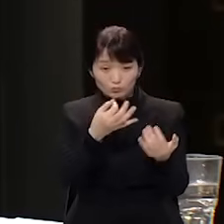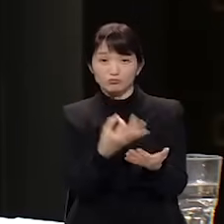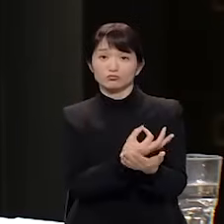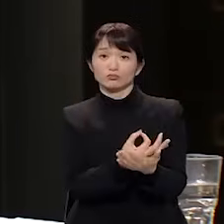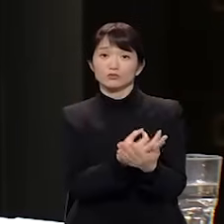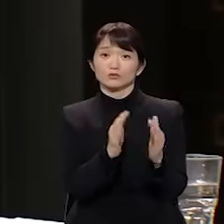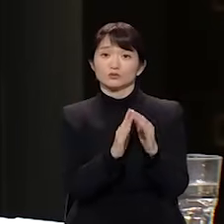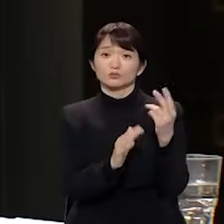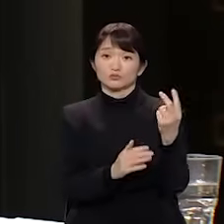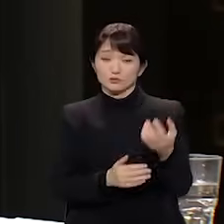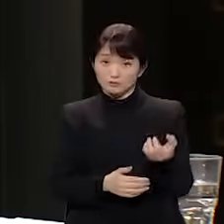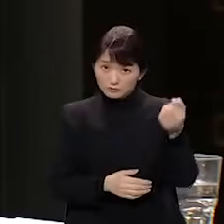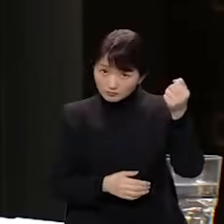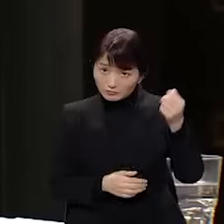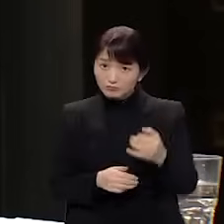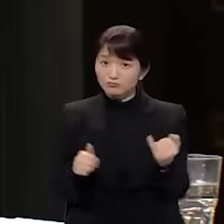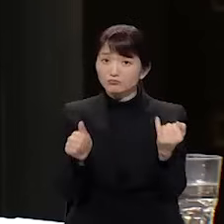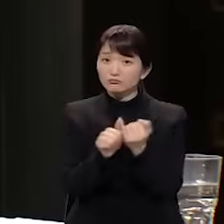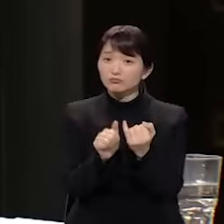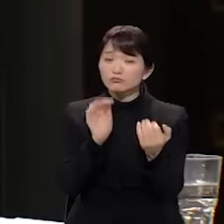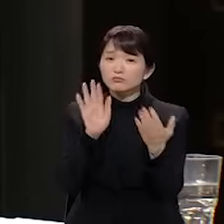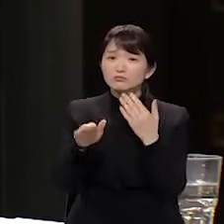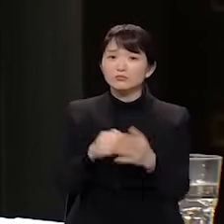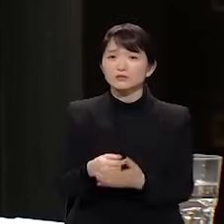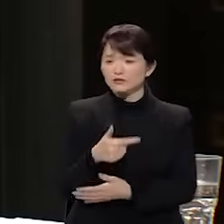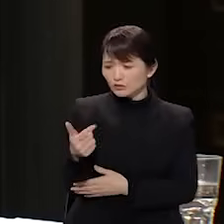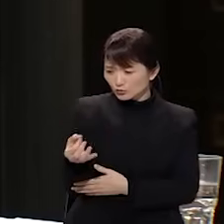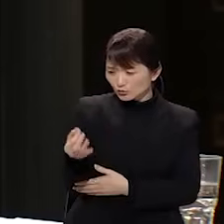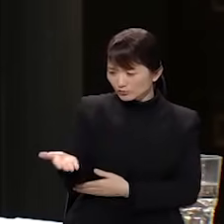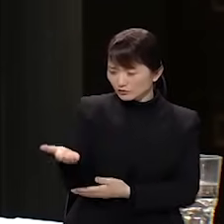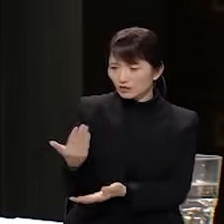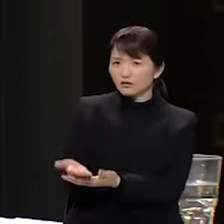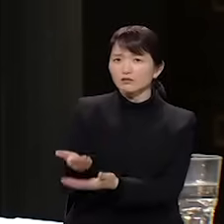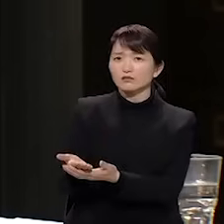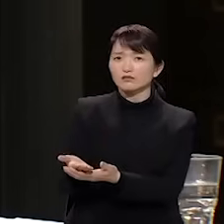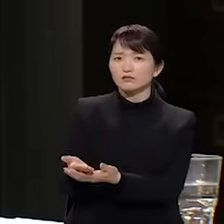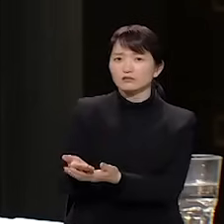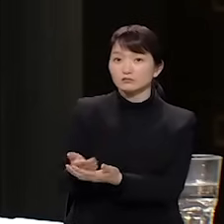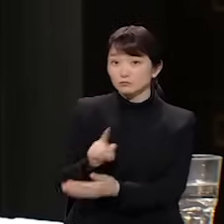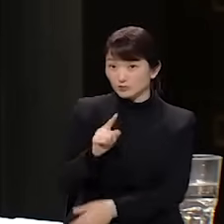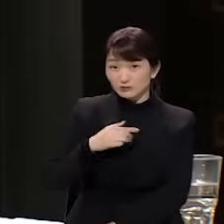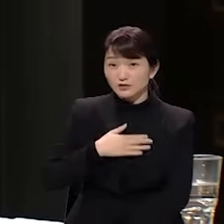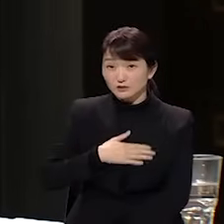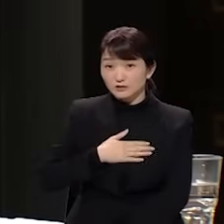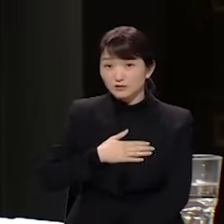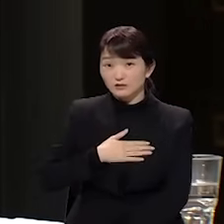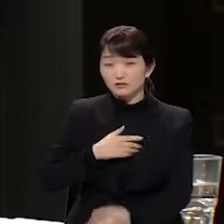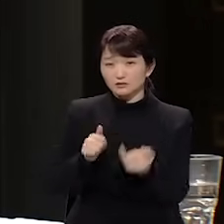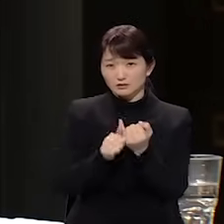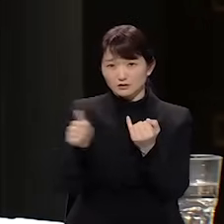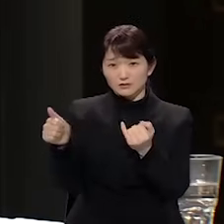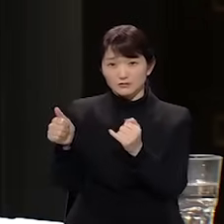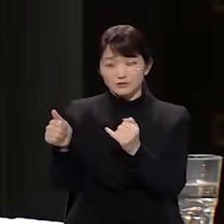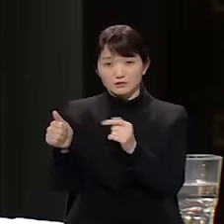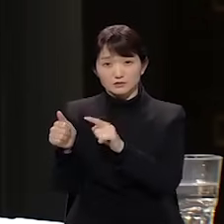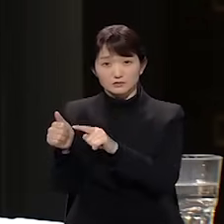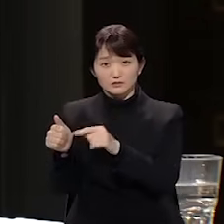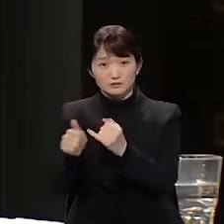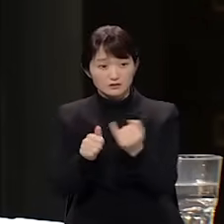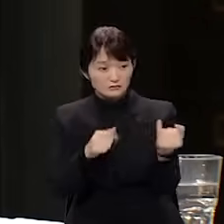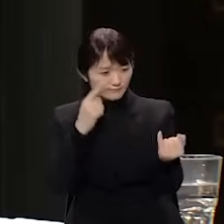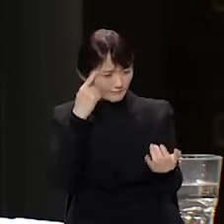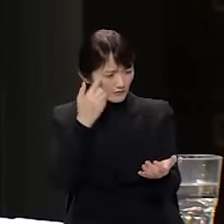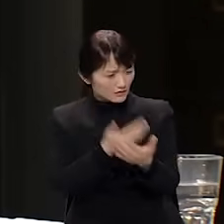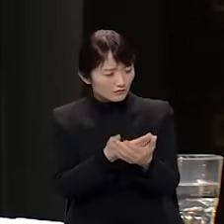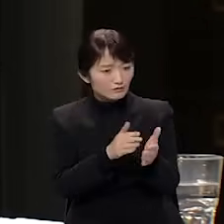두채나 갖고 있는 아내가 결혼 후에 자꾸 거에게 돈을 요구한다 감히 오시죠 남편은 곧 아내 충격적인 비밀을